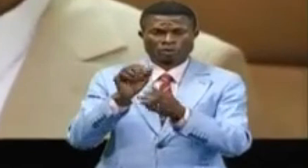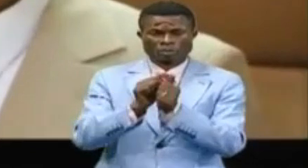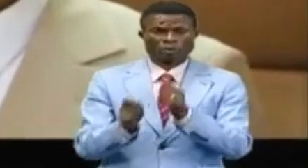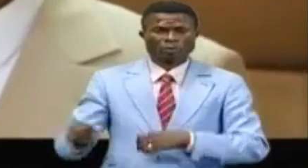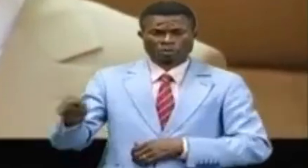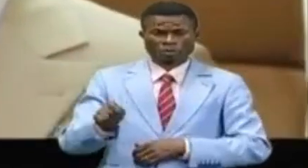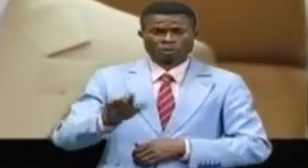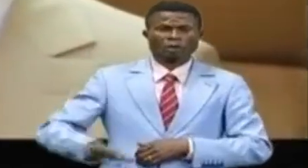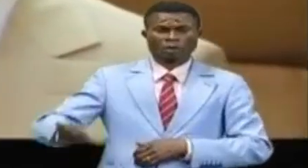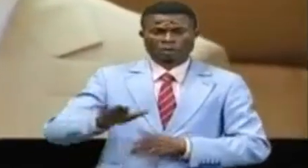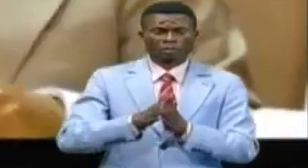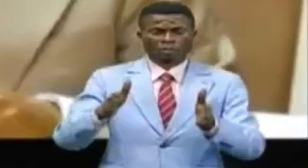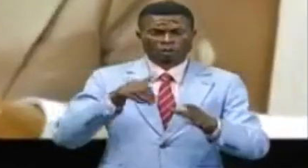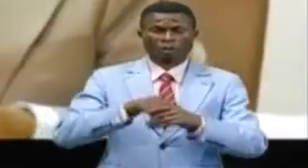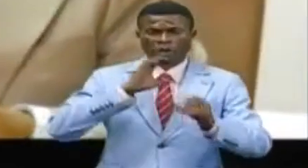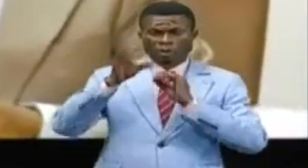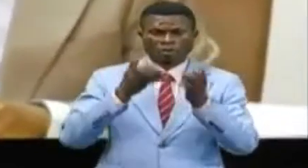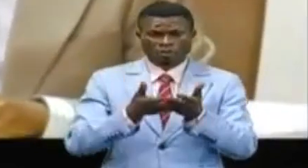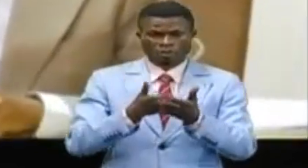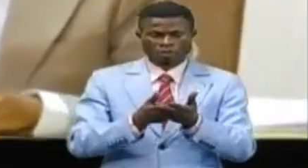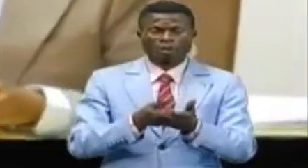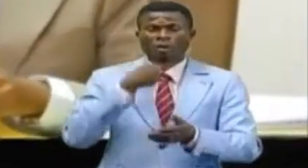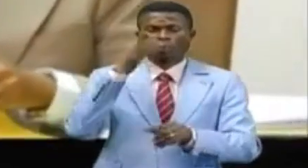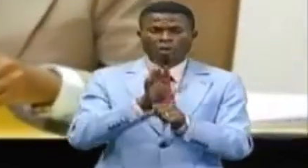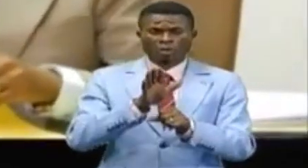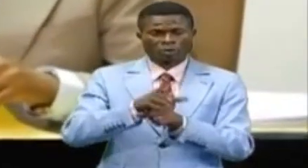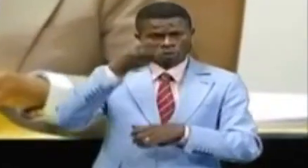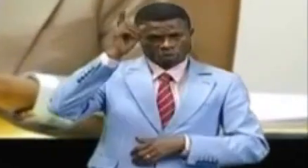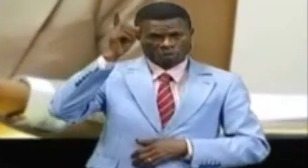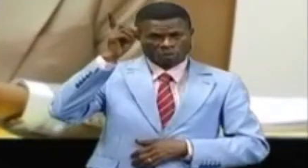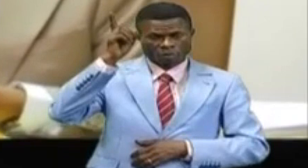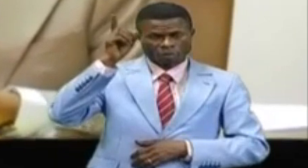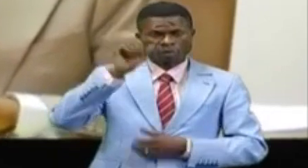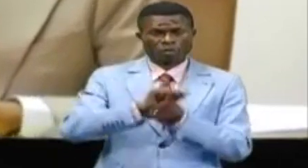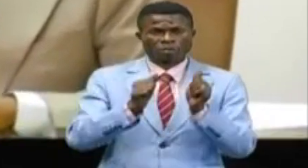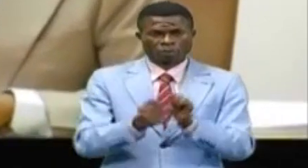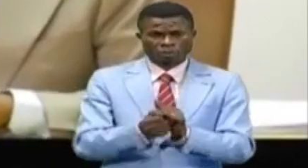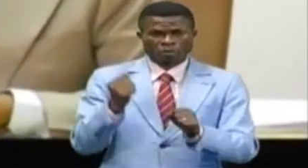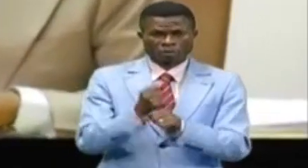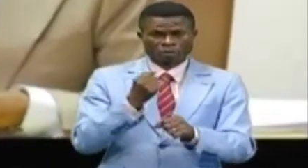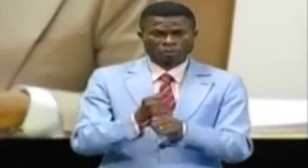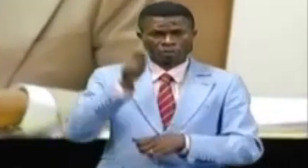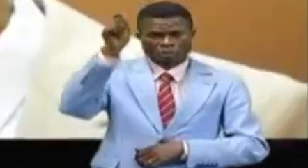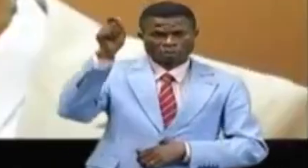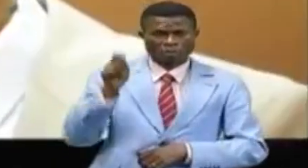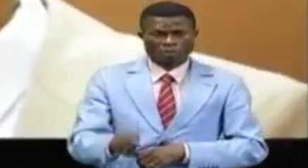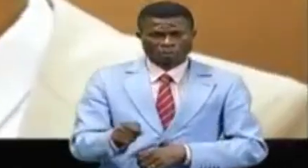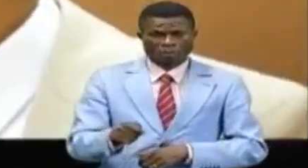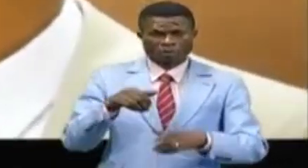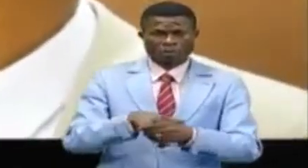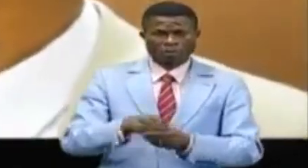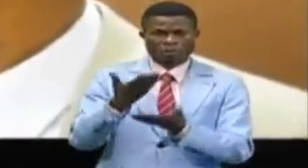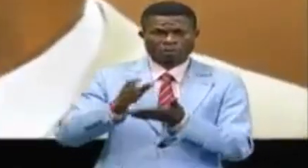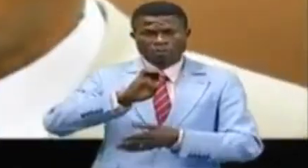territoire national dans sa communication. Il est revenu principalement sur les opérations qui se déroulent dans la